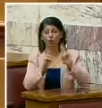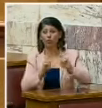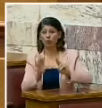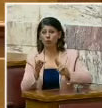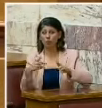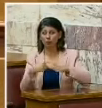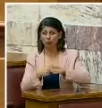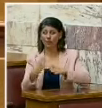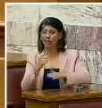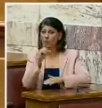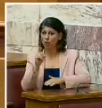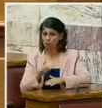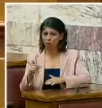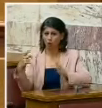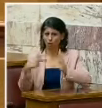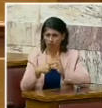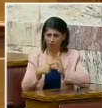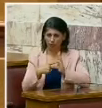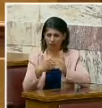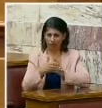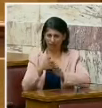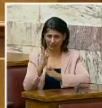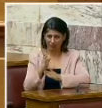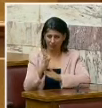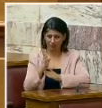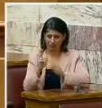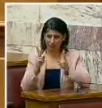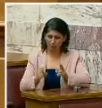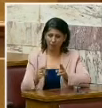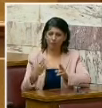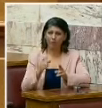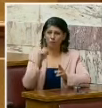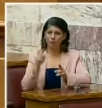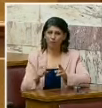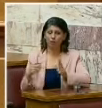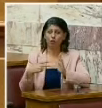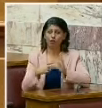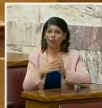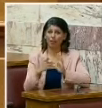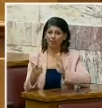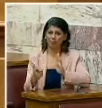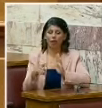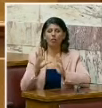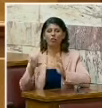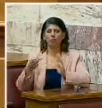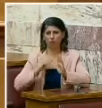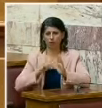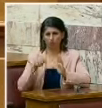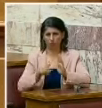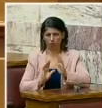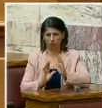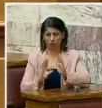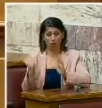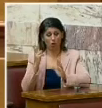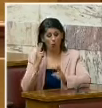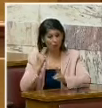βιώσιμο το 2014 και έπαψε να θεωρείται βιώσιμο το 2017. Δεν απαντήσατε σε αυτό, αλλά όσο σημαντικό